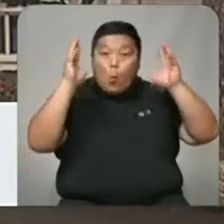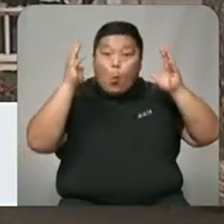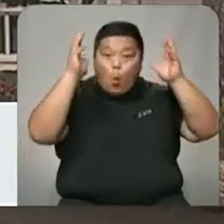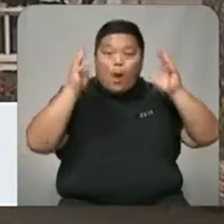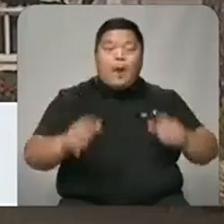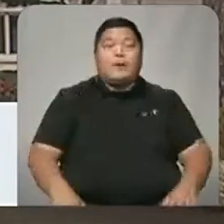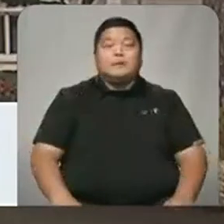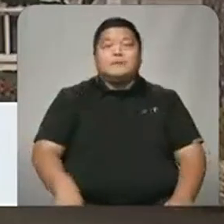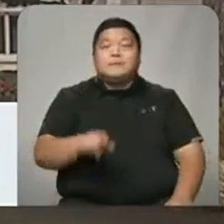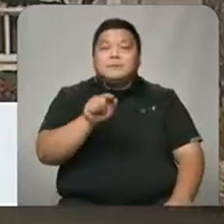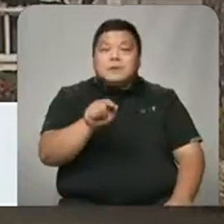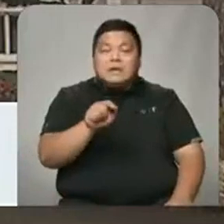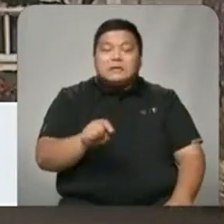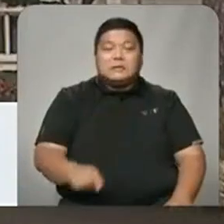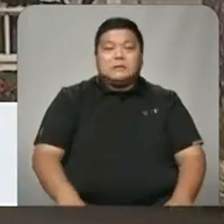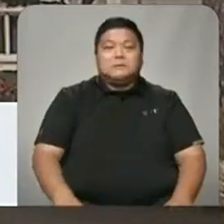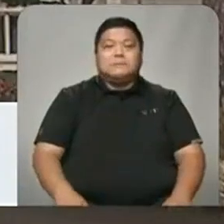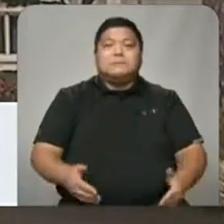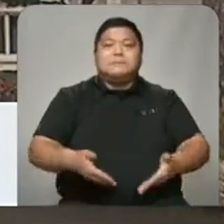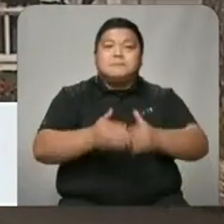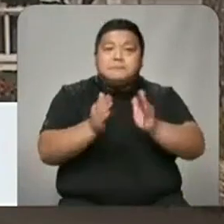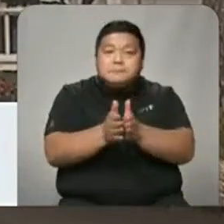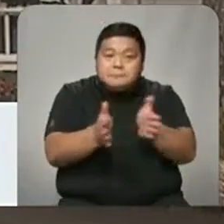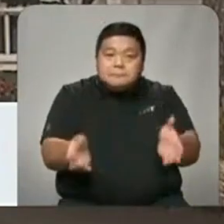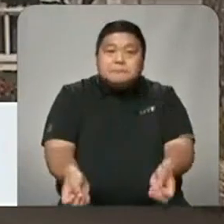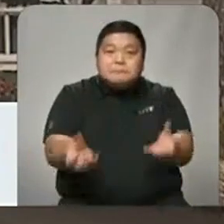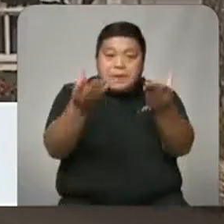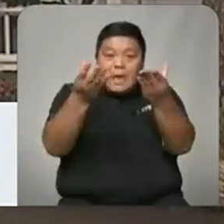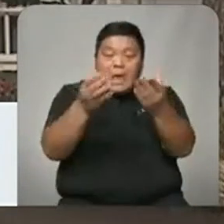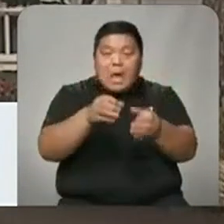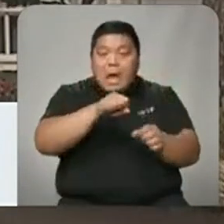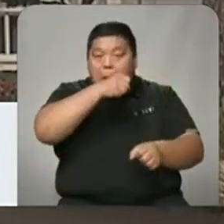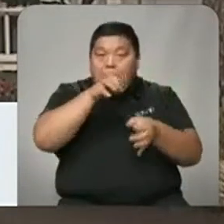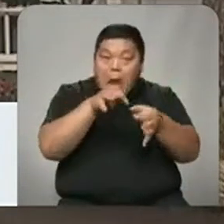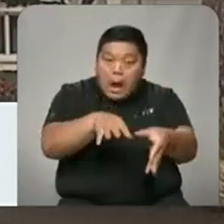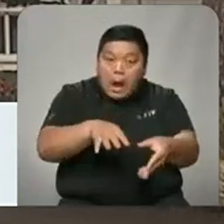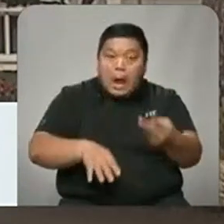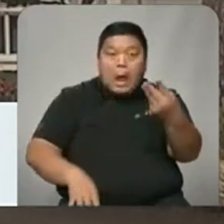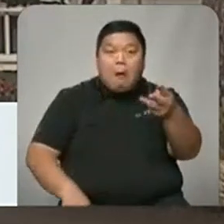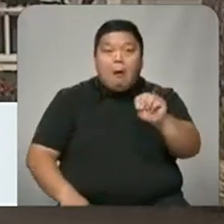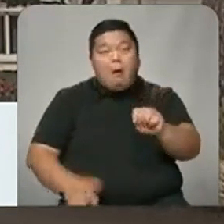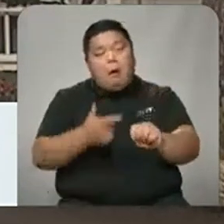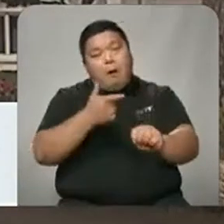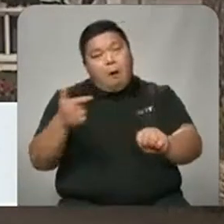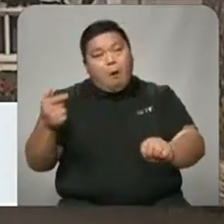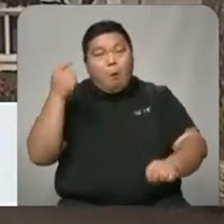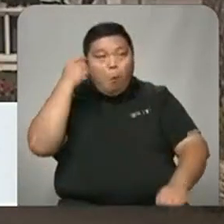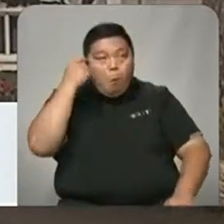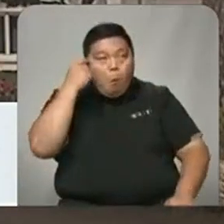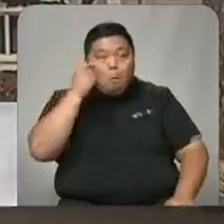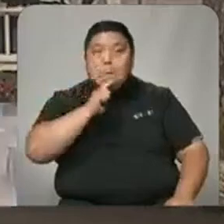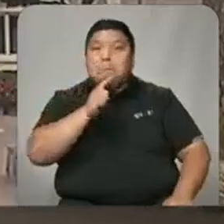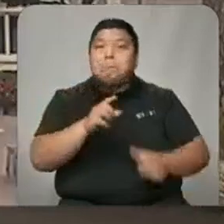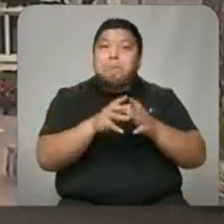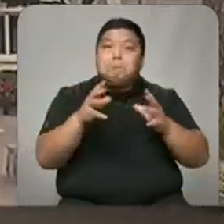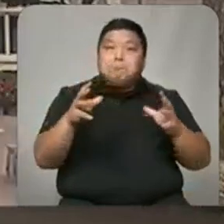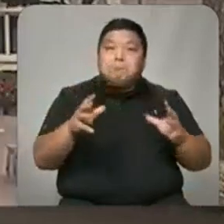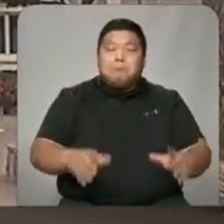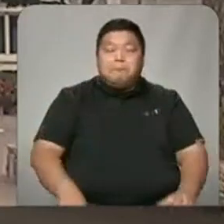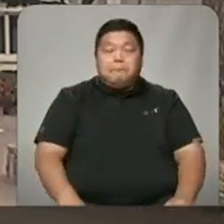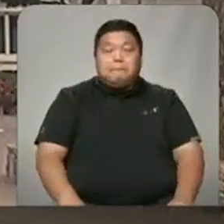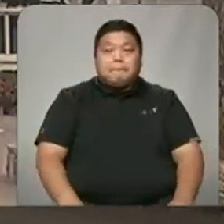다만 일회성 행사인 착공식의 투입되는 예산이 3억원에 이르는 부분에 대해서는 논란이 일고 있습니다 노지영 기자가